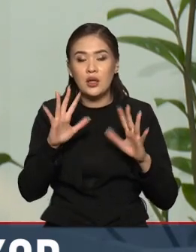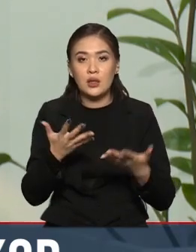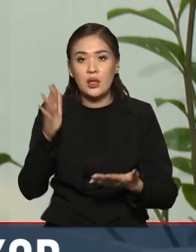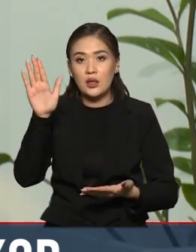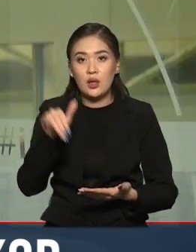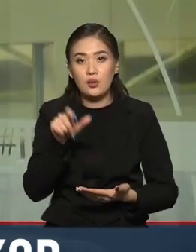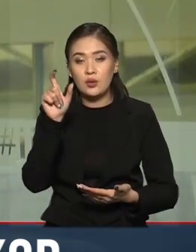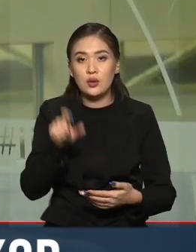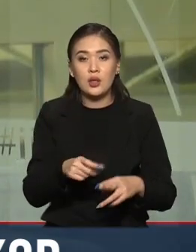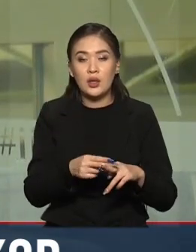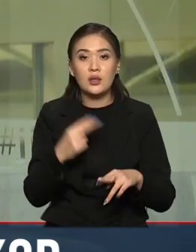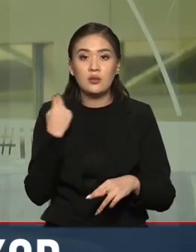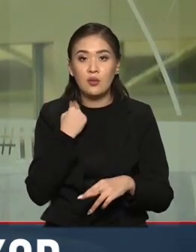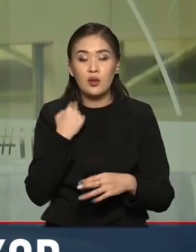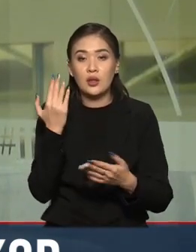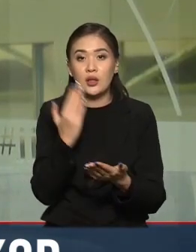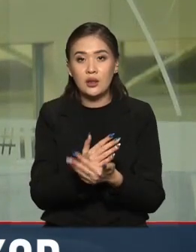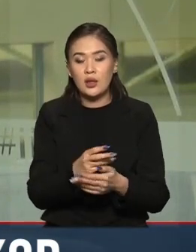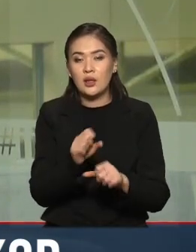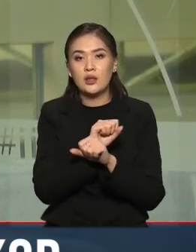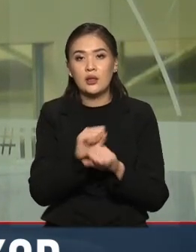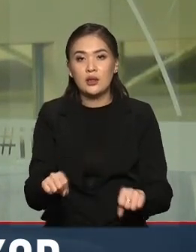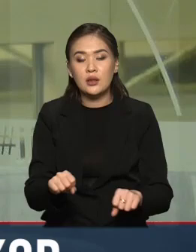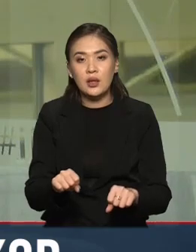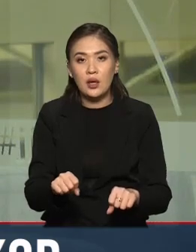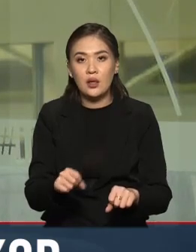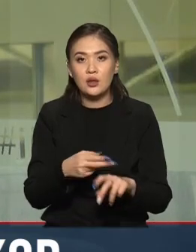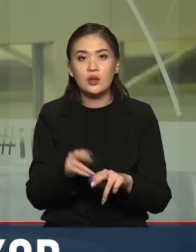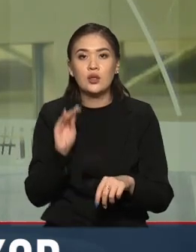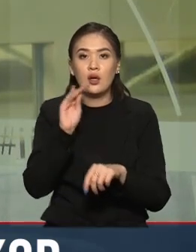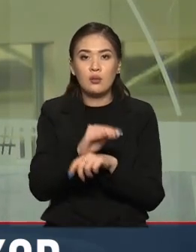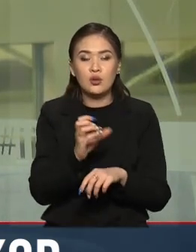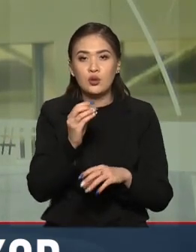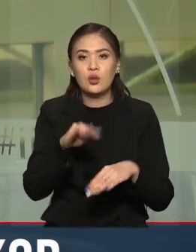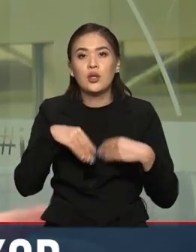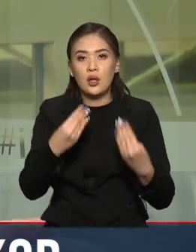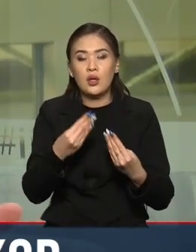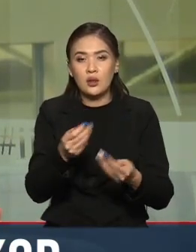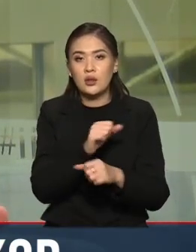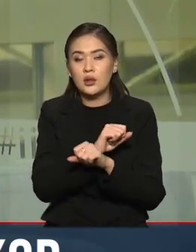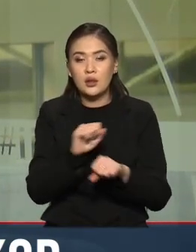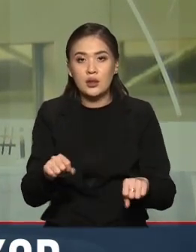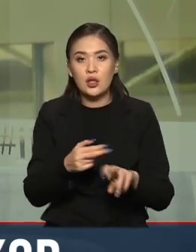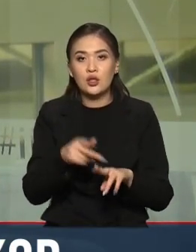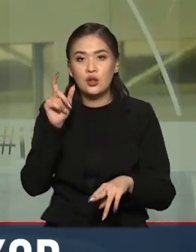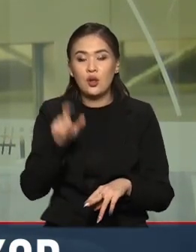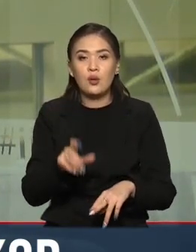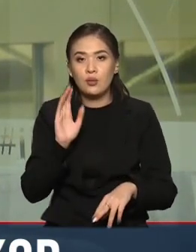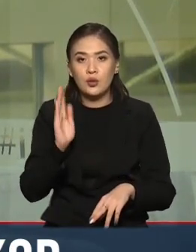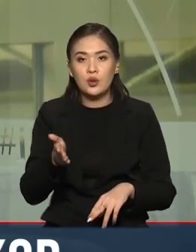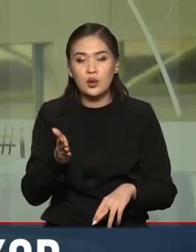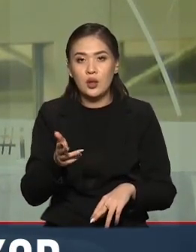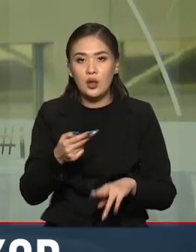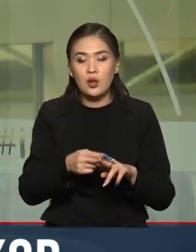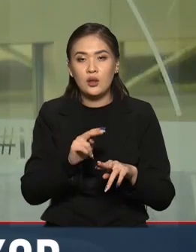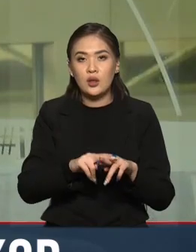есть просроченный долг, то нельзя как бы сверху давать еще и так далее, и человек будет заходить в кабалу,